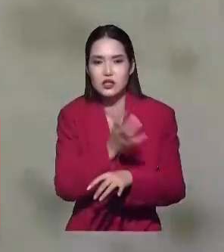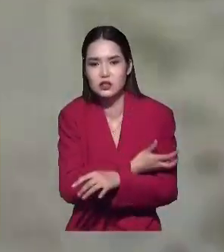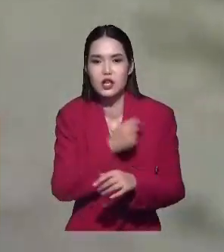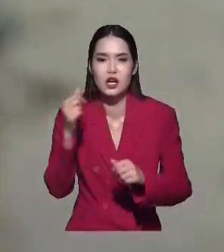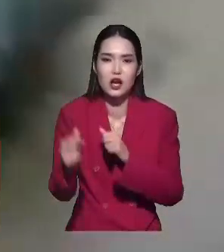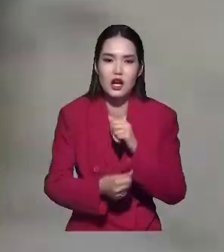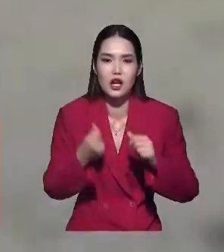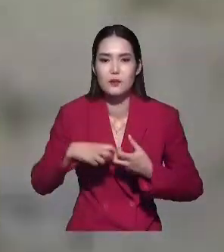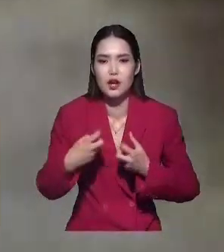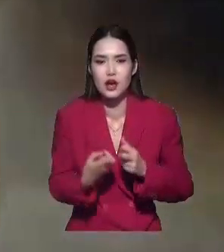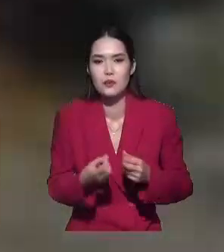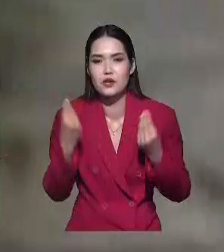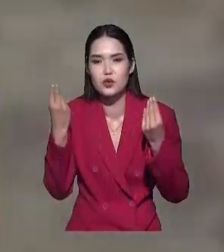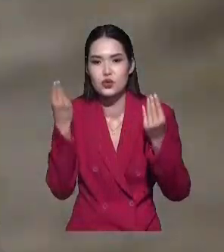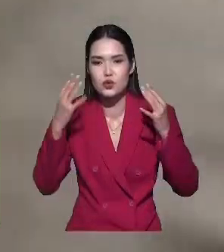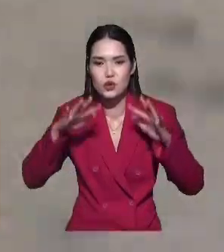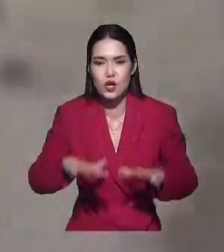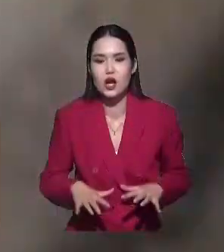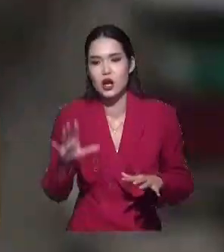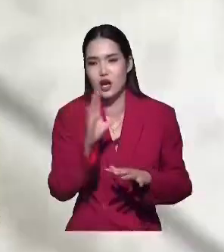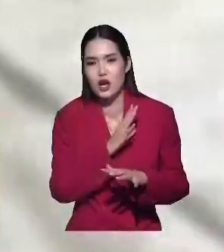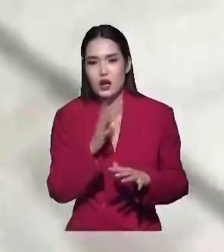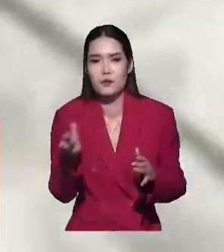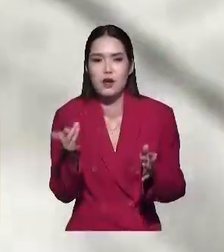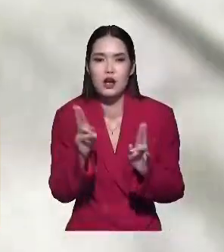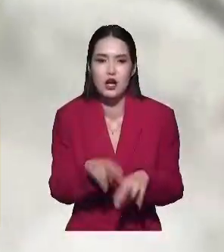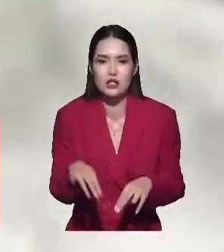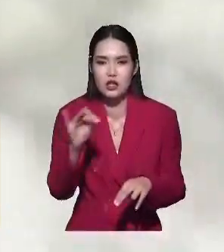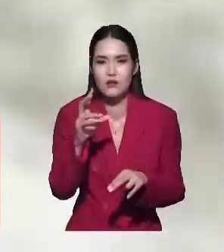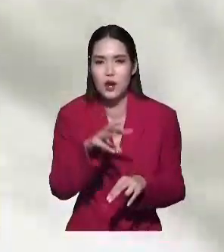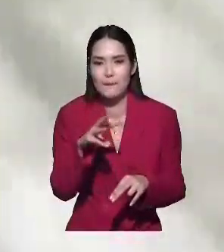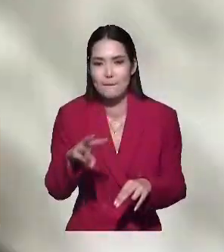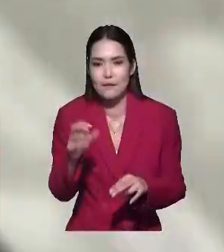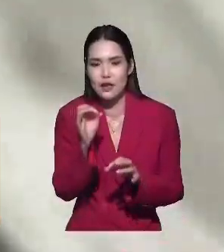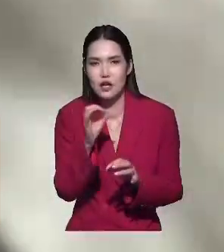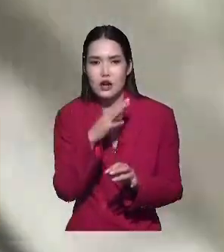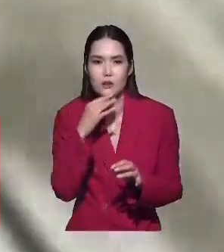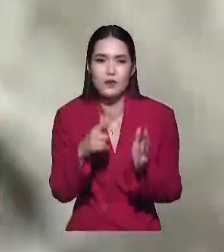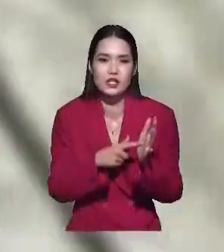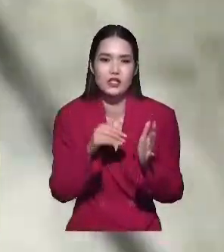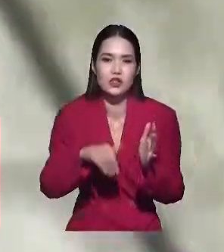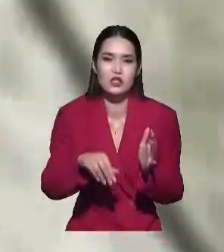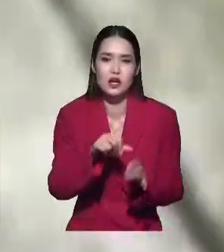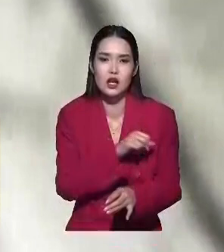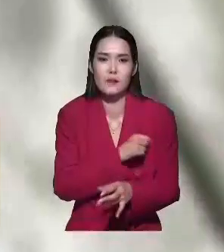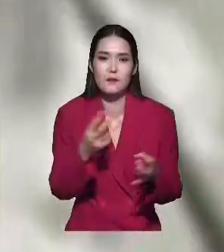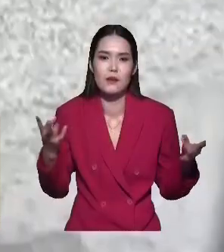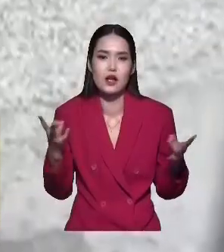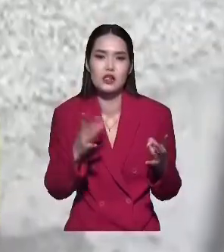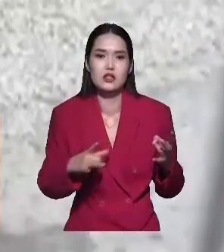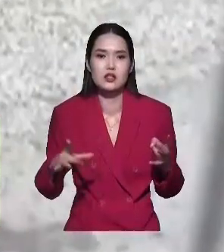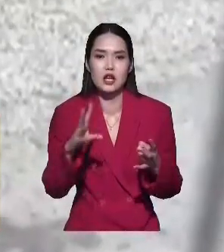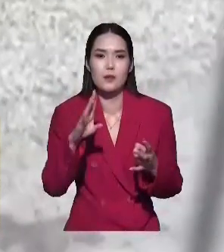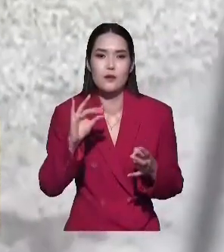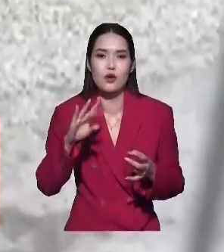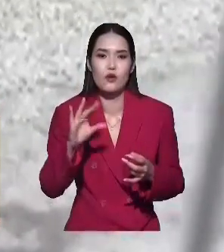метеорологического управления, самая крупная градина в диаметре составила 69 миллиметров. Это почти 7 сантиметров. Минувший день в другом районе провинции